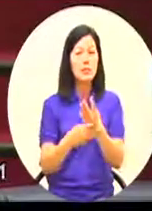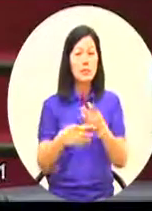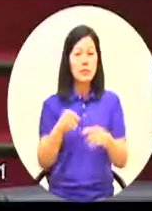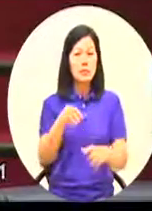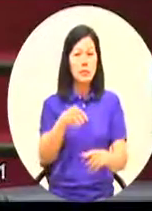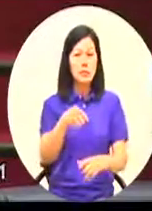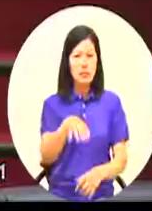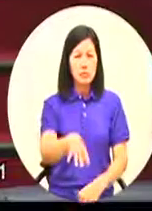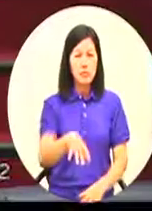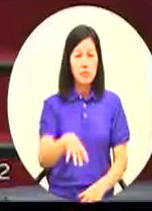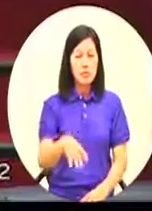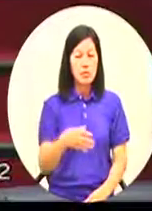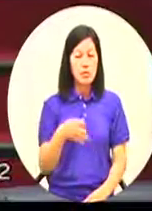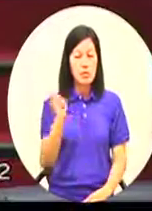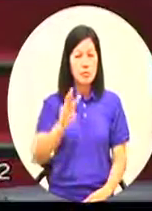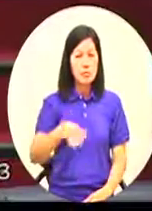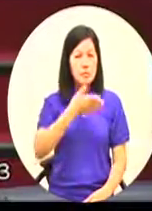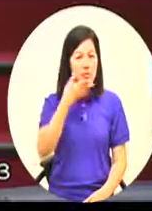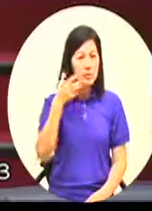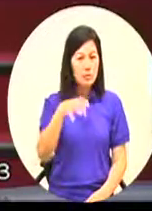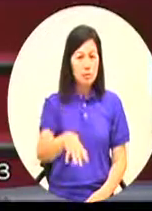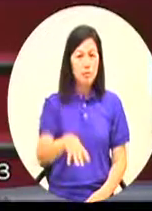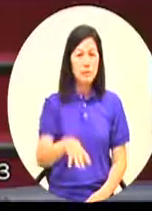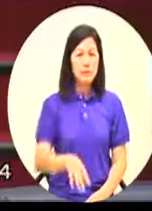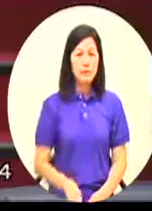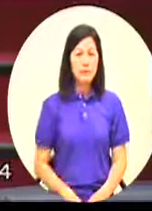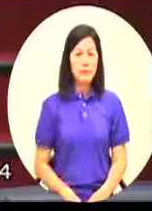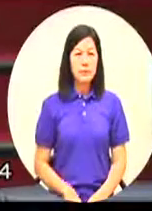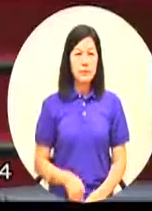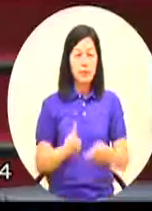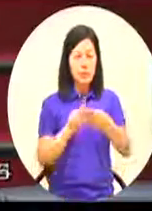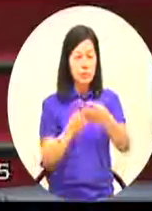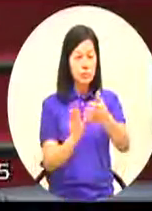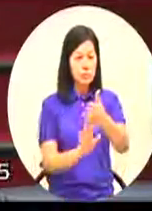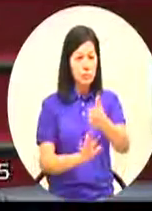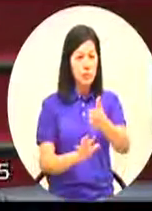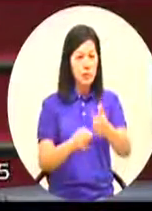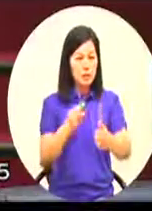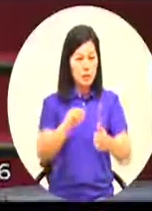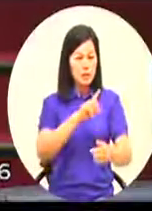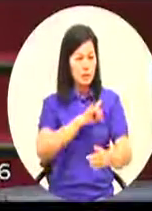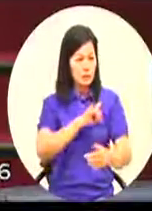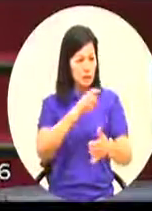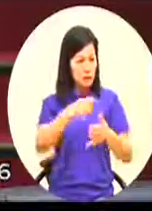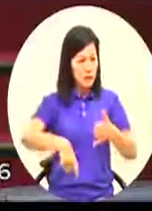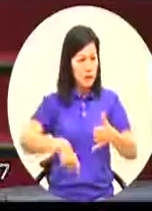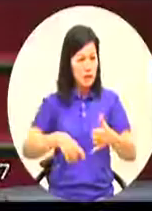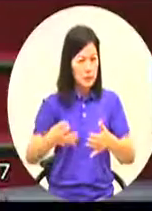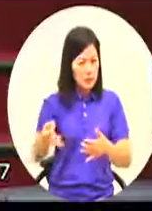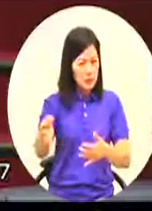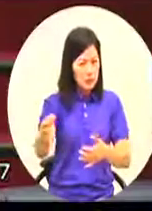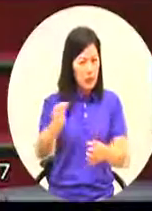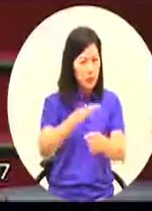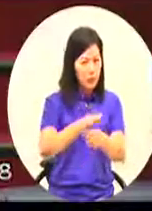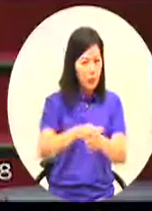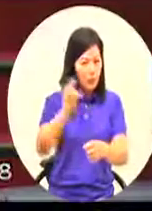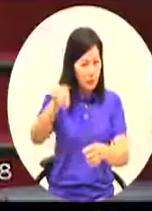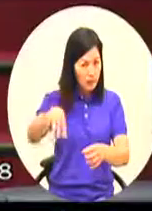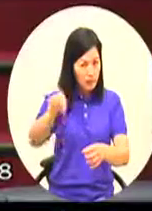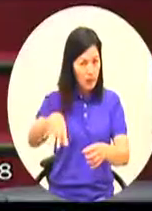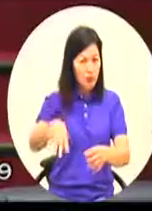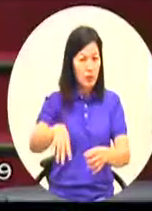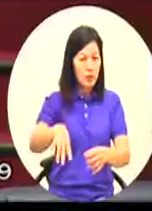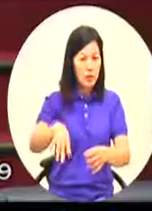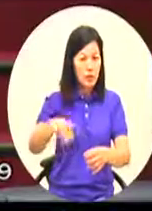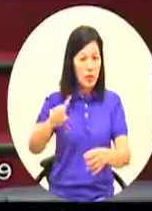我们的水利局，你主委站在主委的立场，这个经费要从哪里拿，要从哪里去